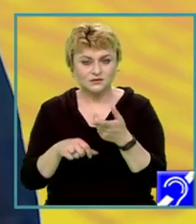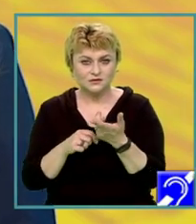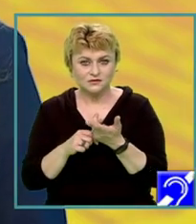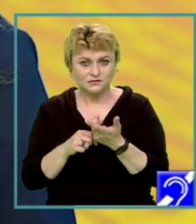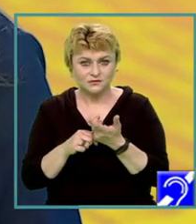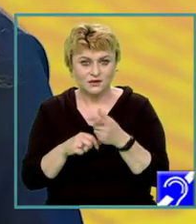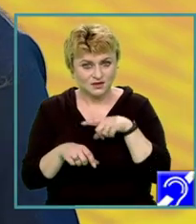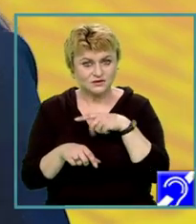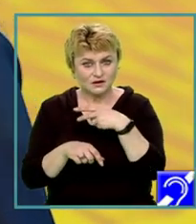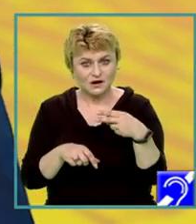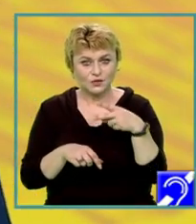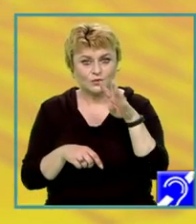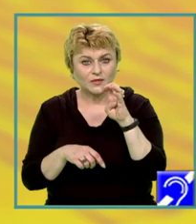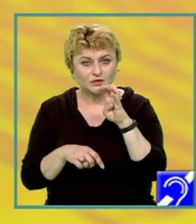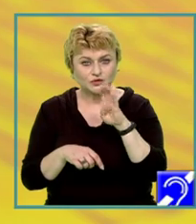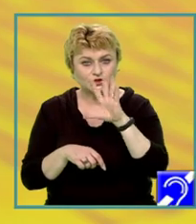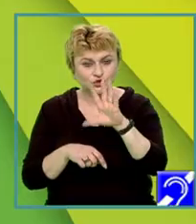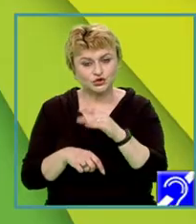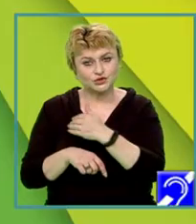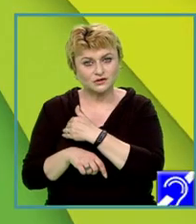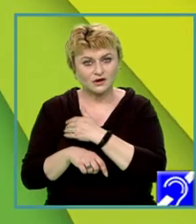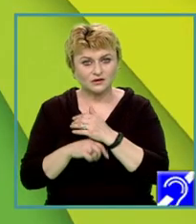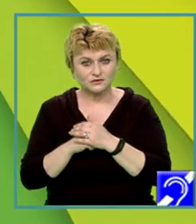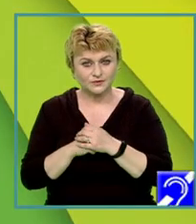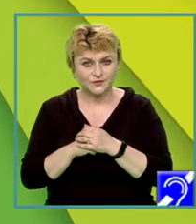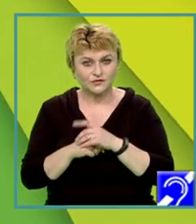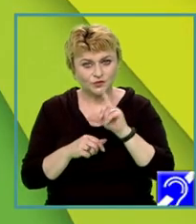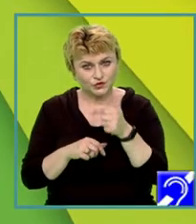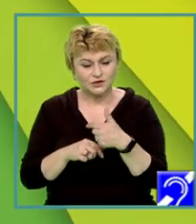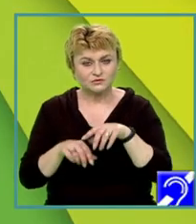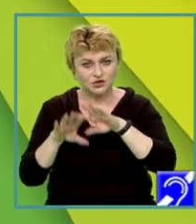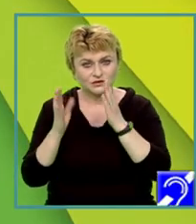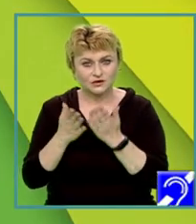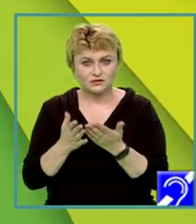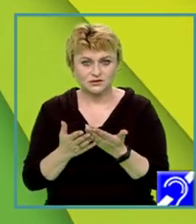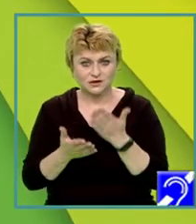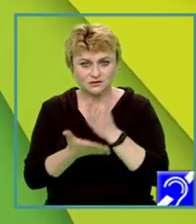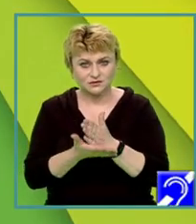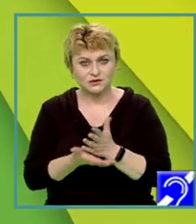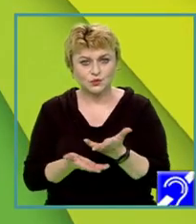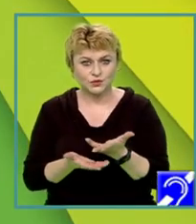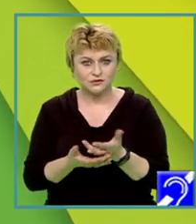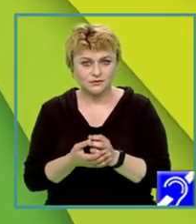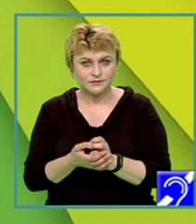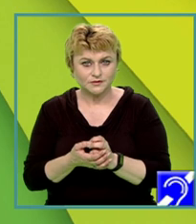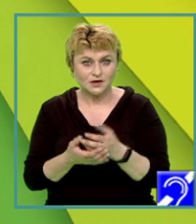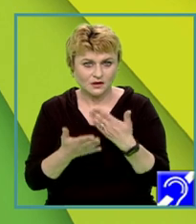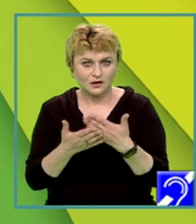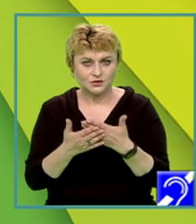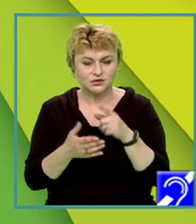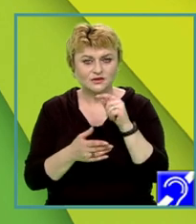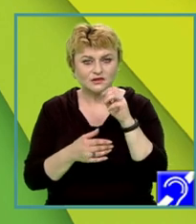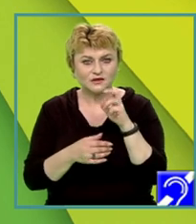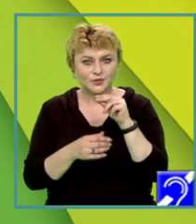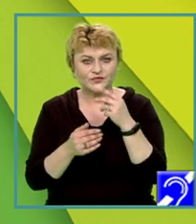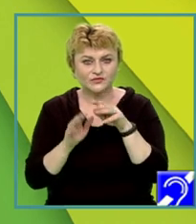egal cu 45 de grade putem generaliza desigur îmi acest tip